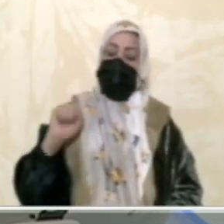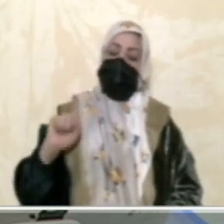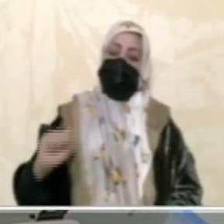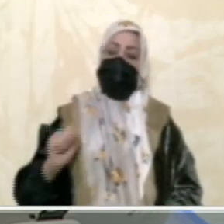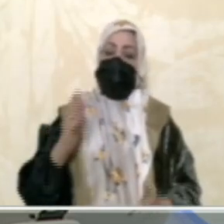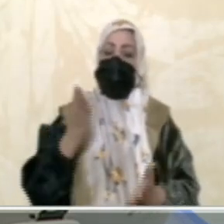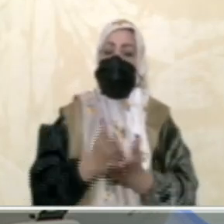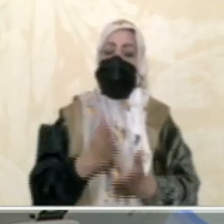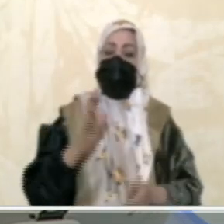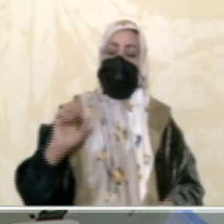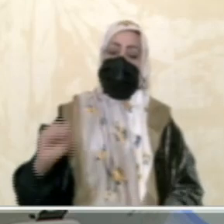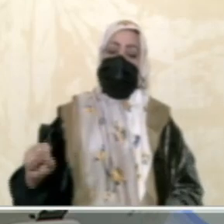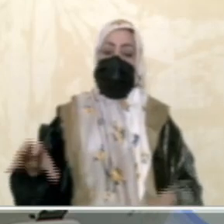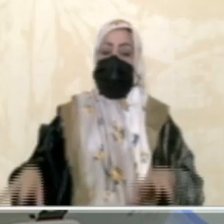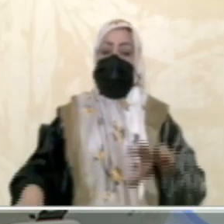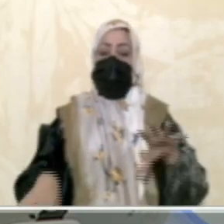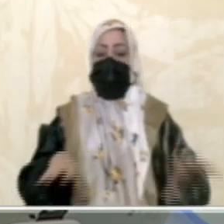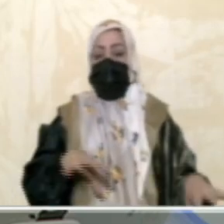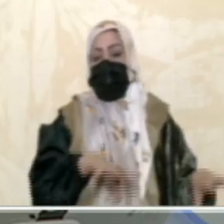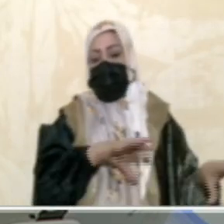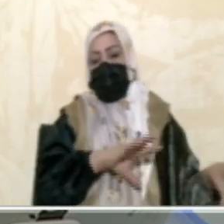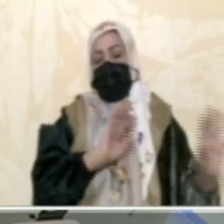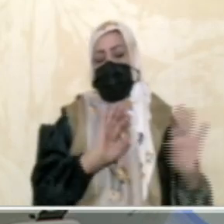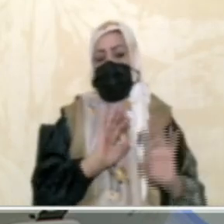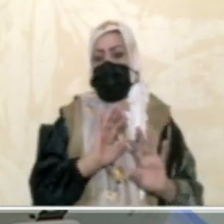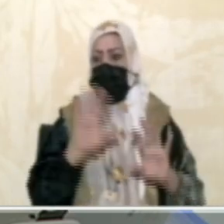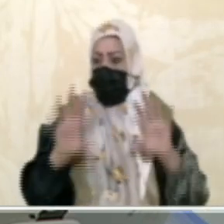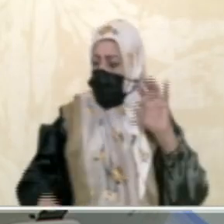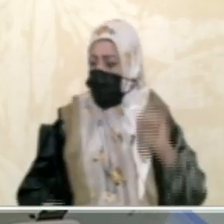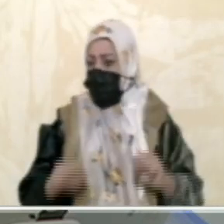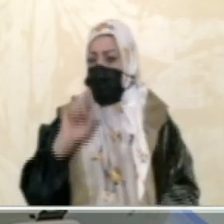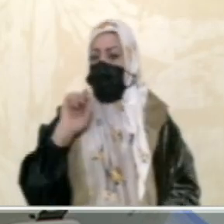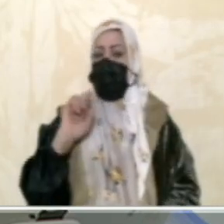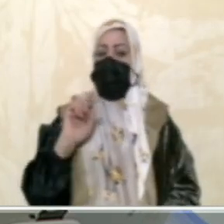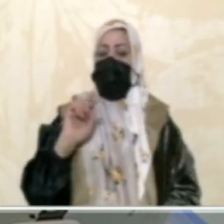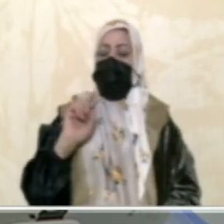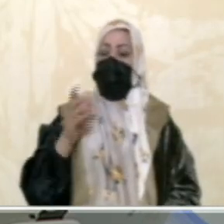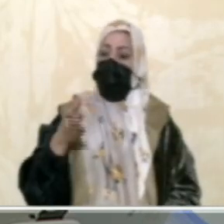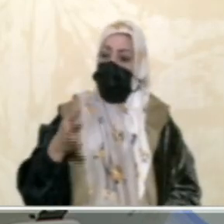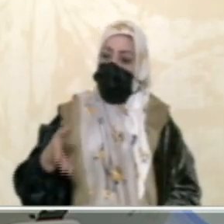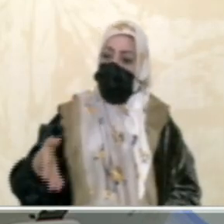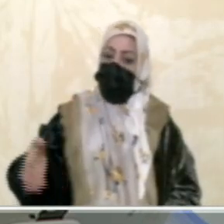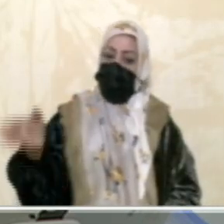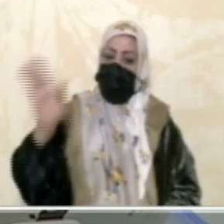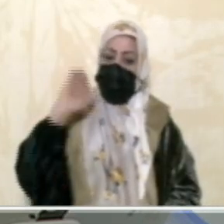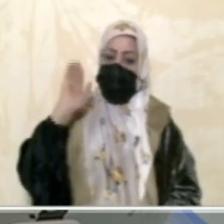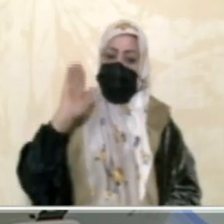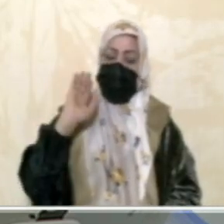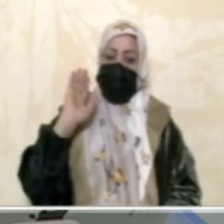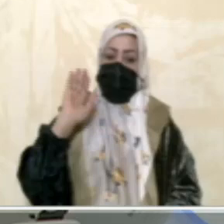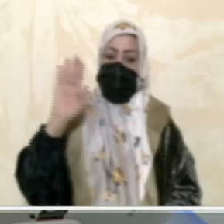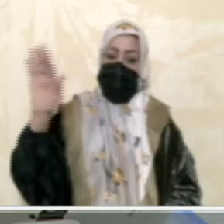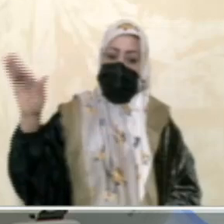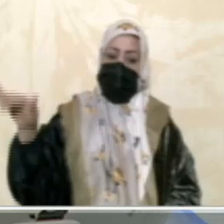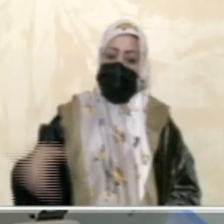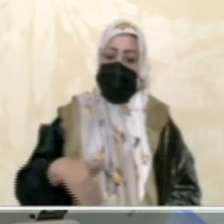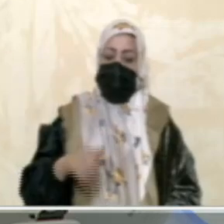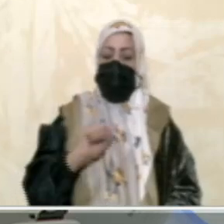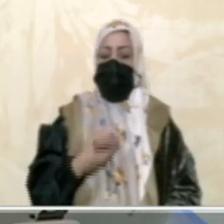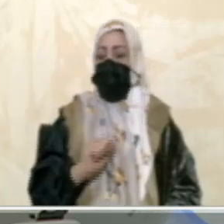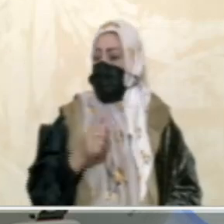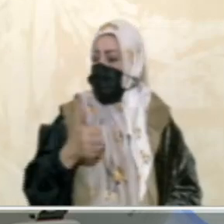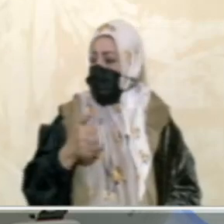بموضعه من خرج لحاجه ثم رجع فهو احق بموضعه وورد